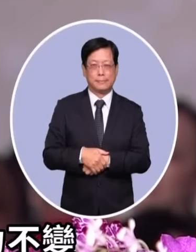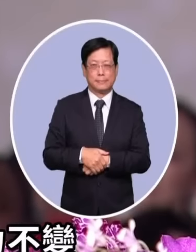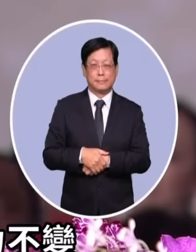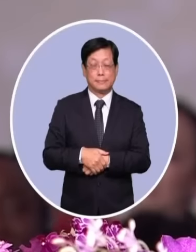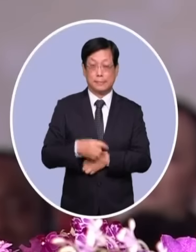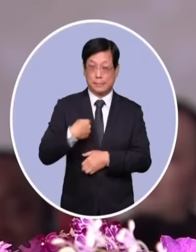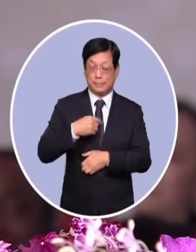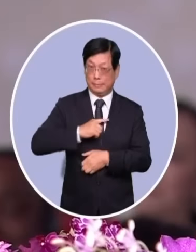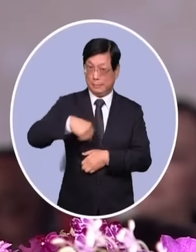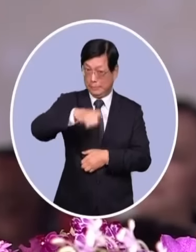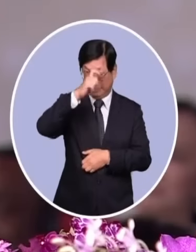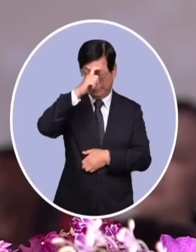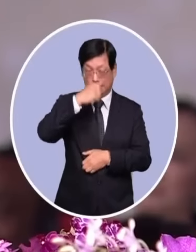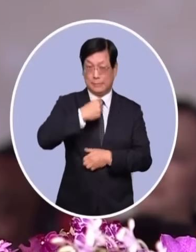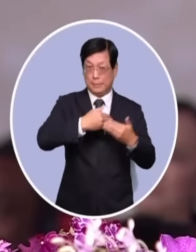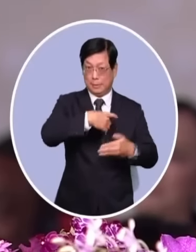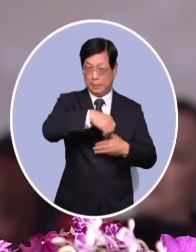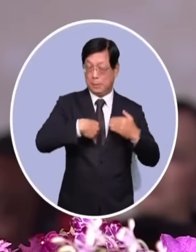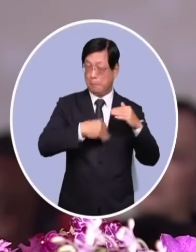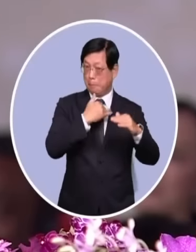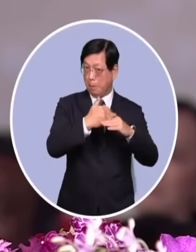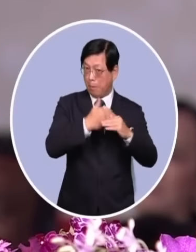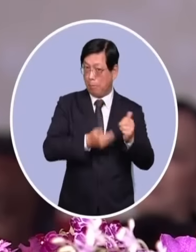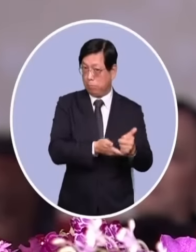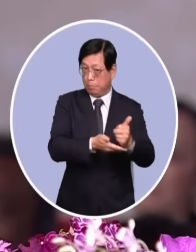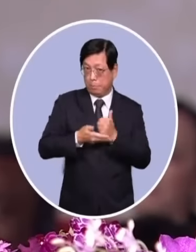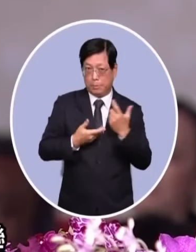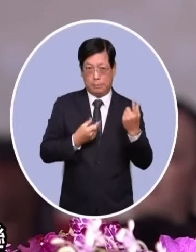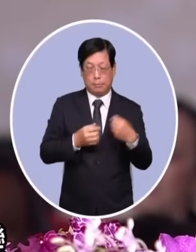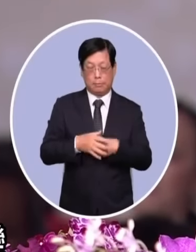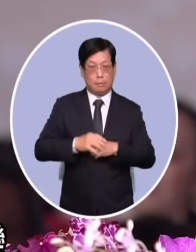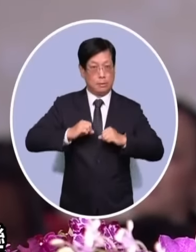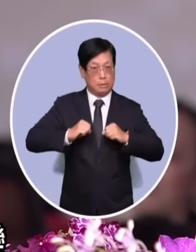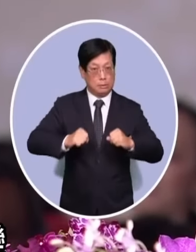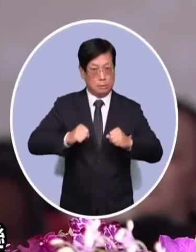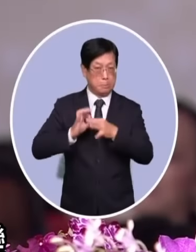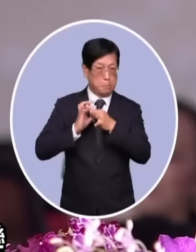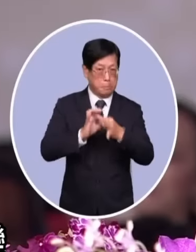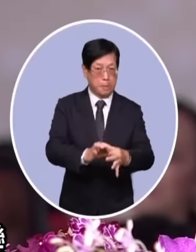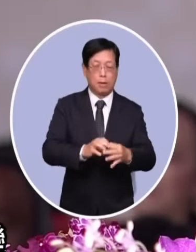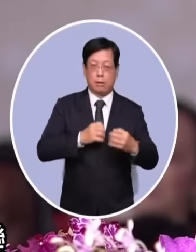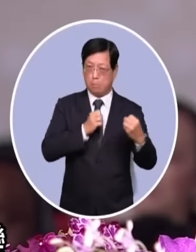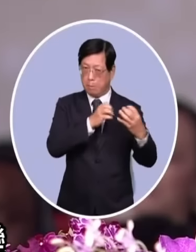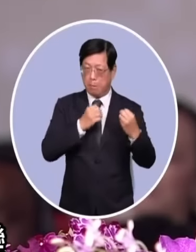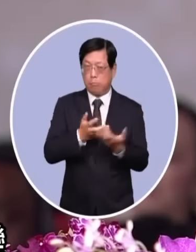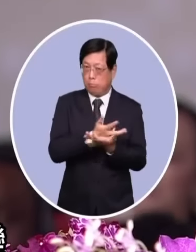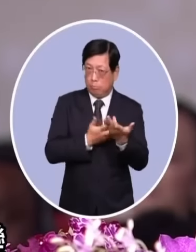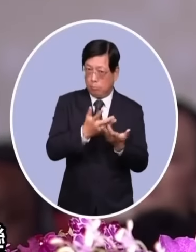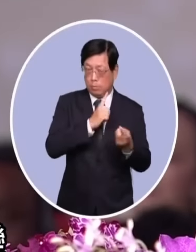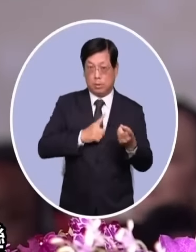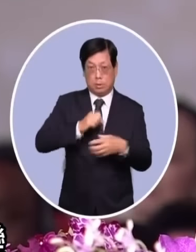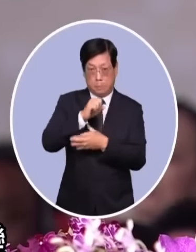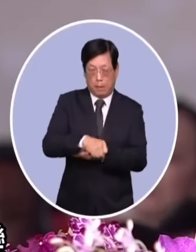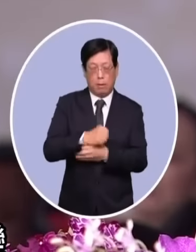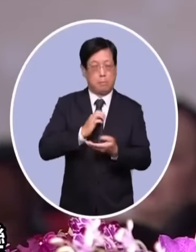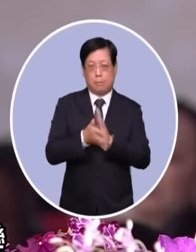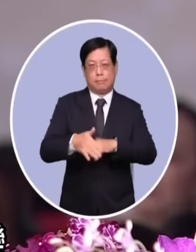我们希望两岸对等尊严、健康有序对话交流的承诺不